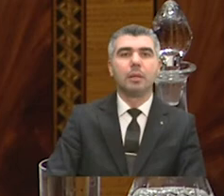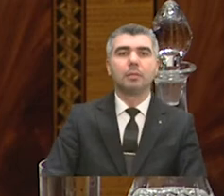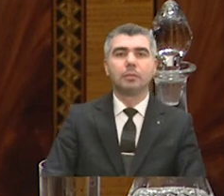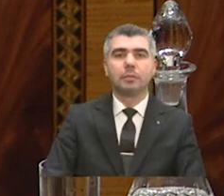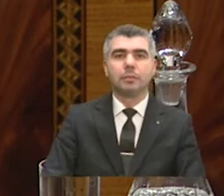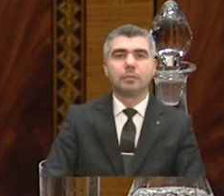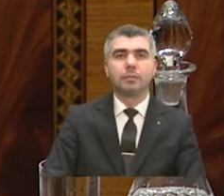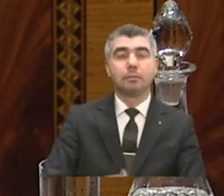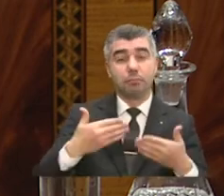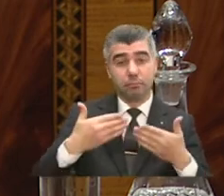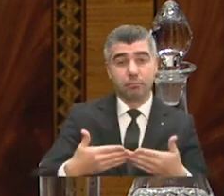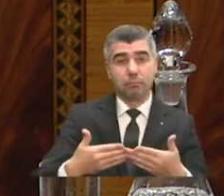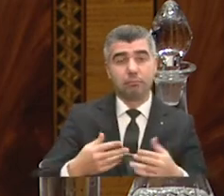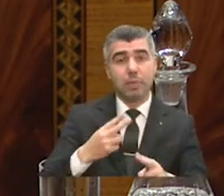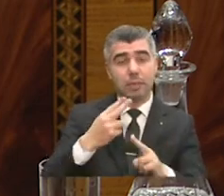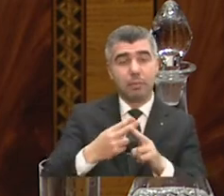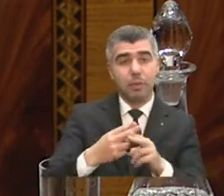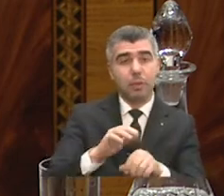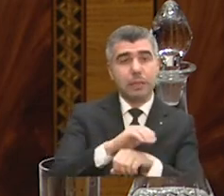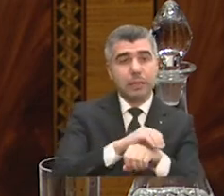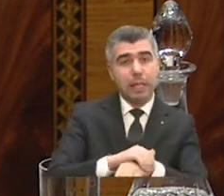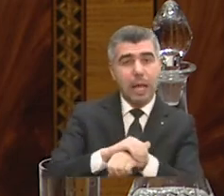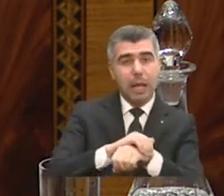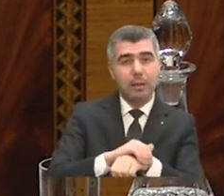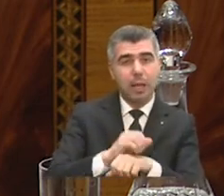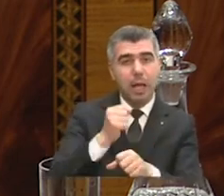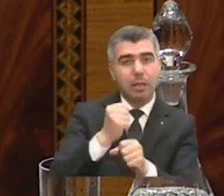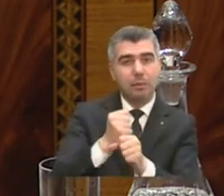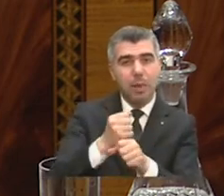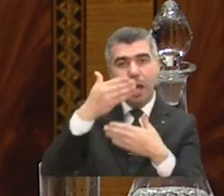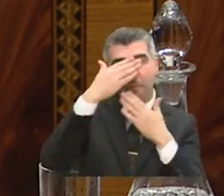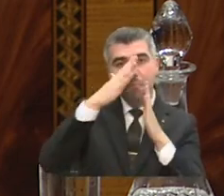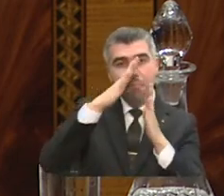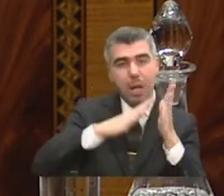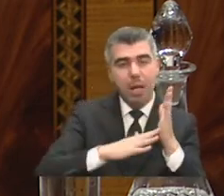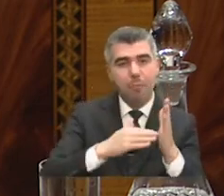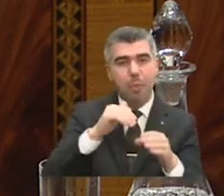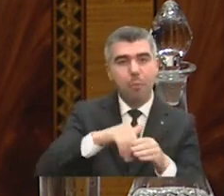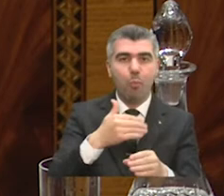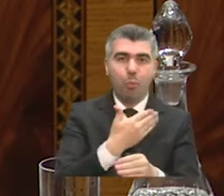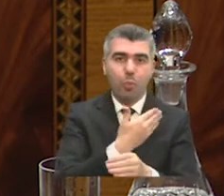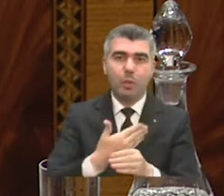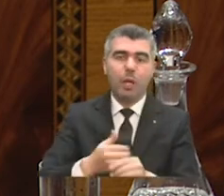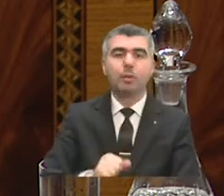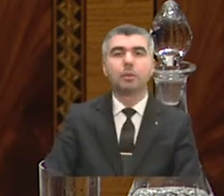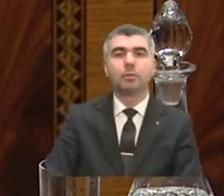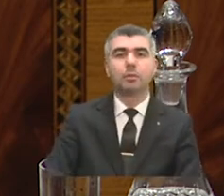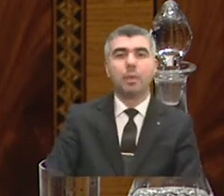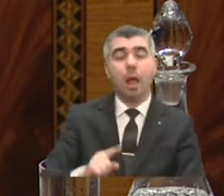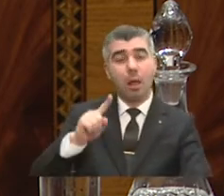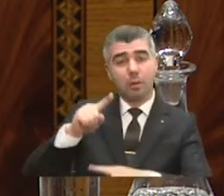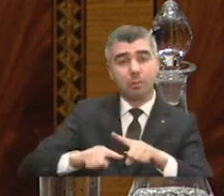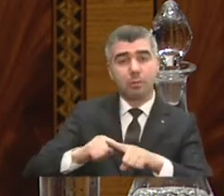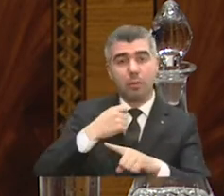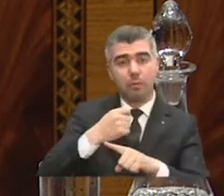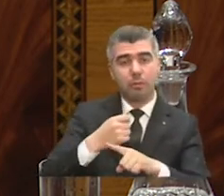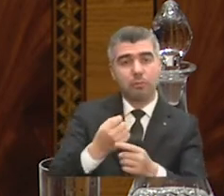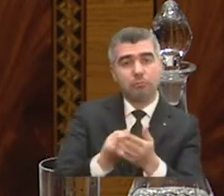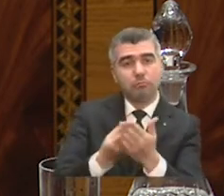des conseillers, Messieurs les parlementaires, nous dans notre groupe,